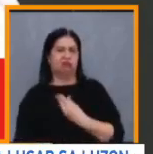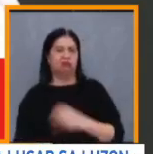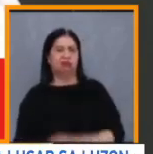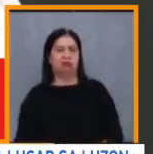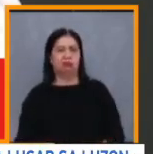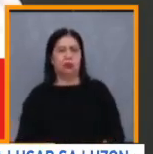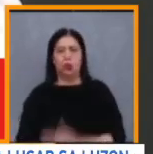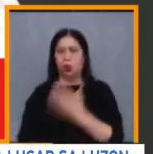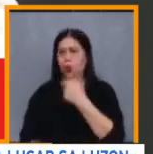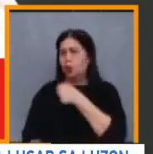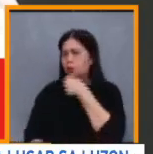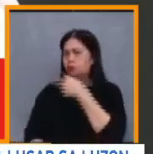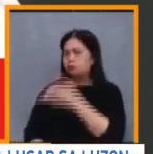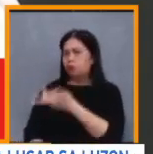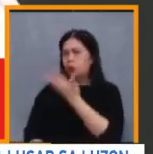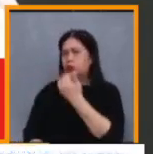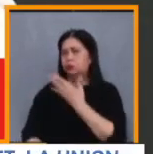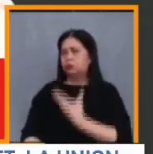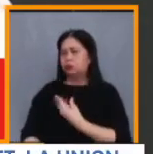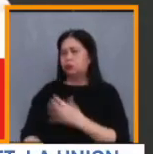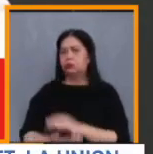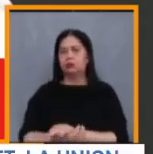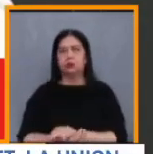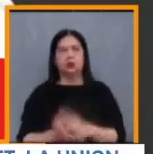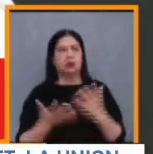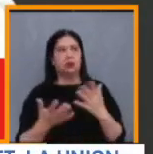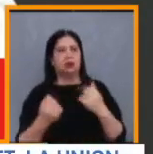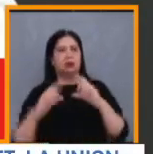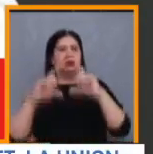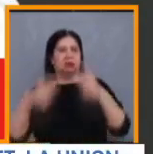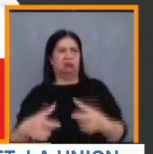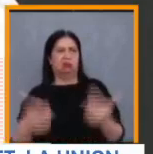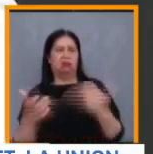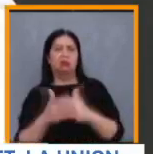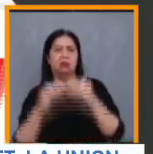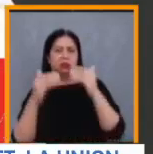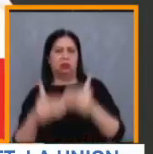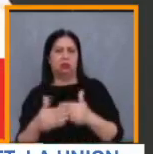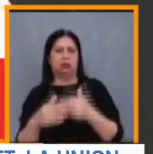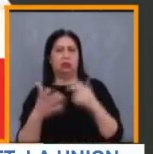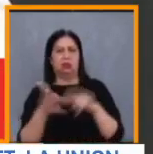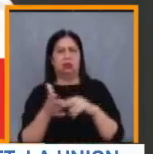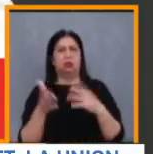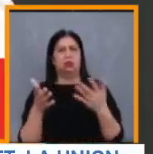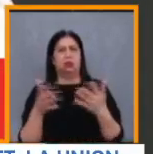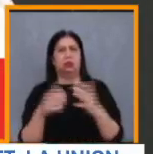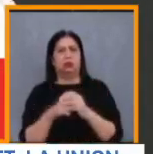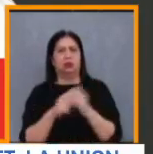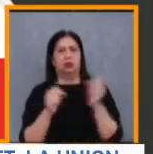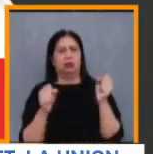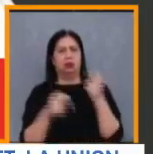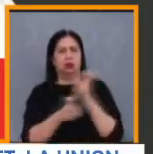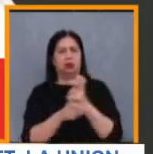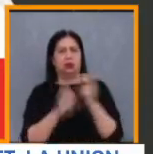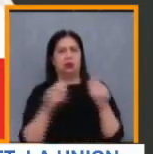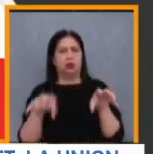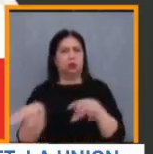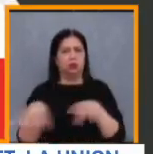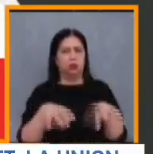Dahil nga, magla-lockdown na naman, sisikip na naman yung gagalawa ng mga tao.